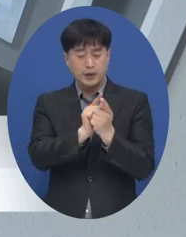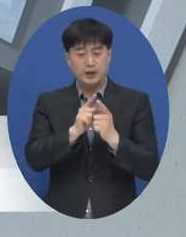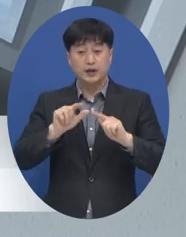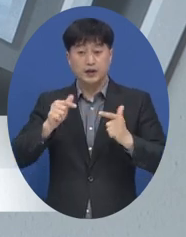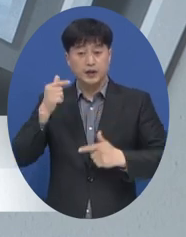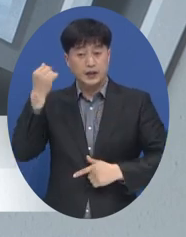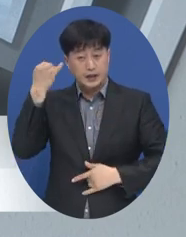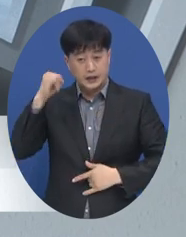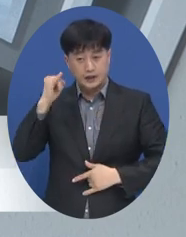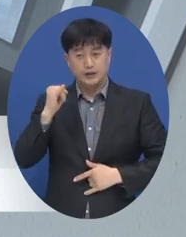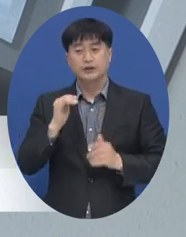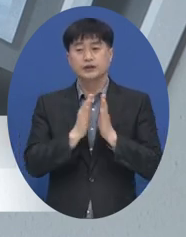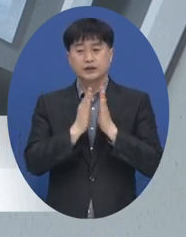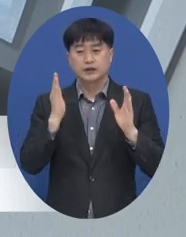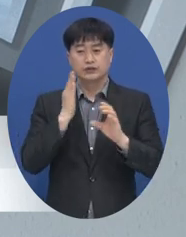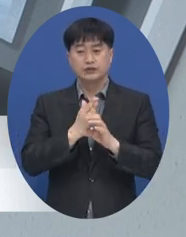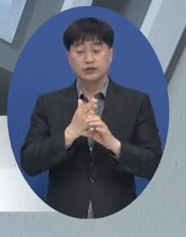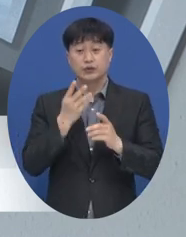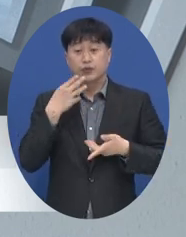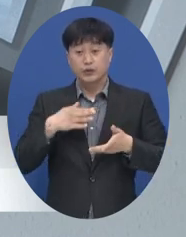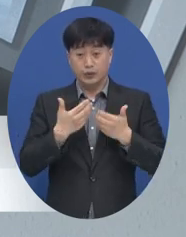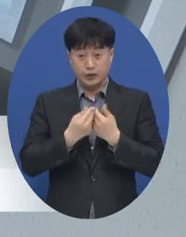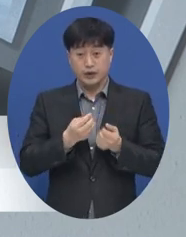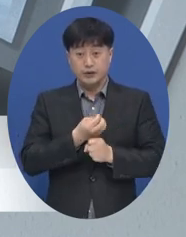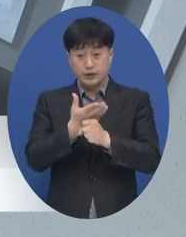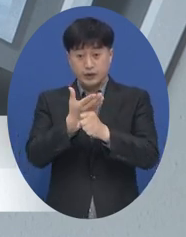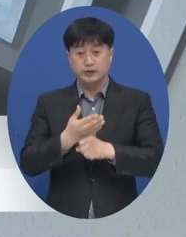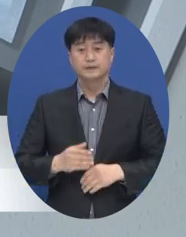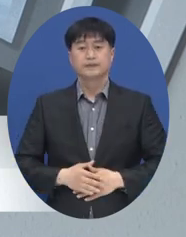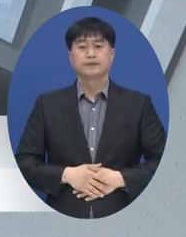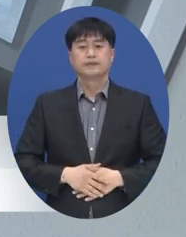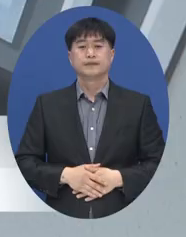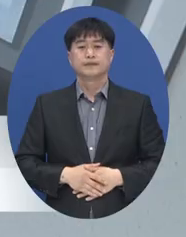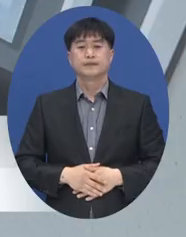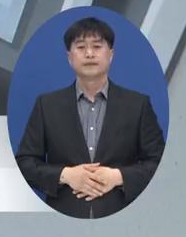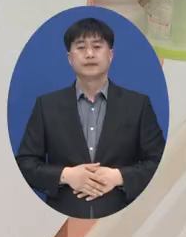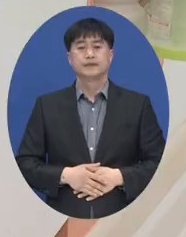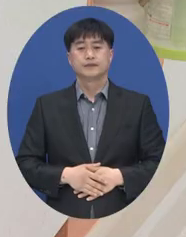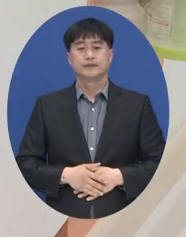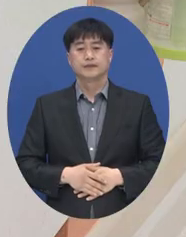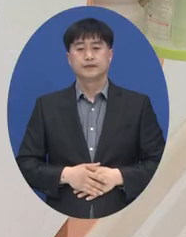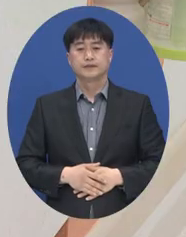아이디어가 도입되고 있습니다. 경기도의 사례 최지영 기자가 취재했습니다.